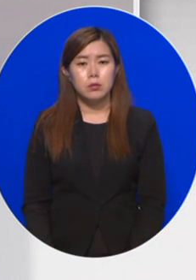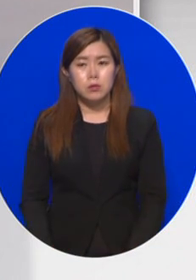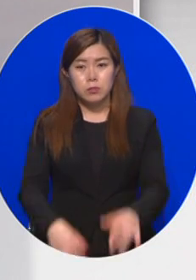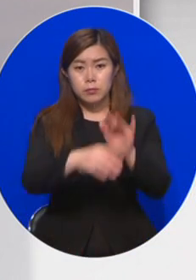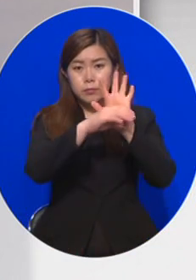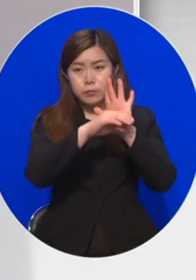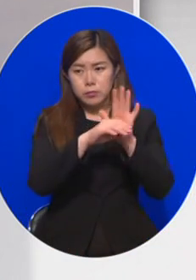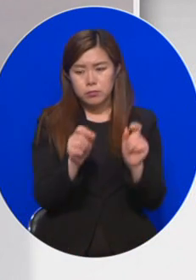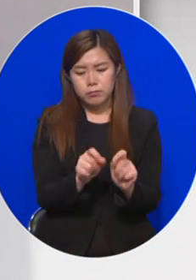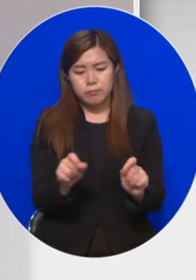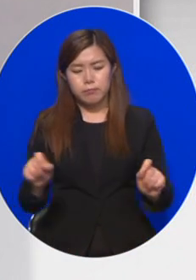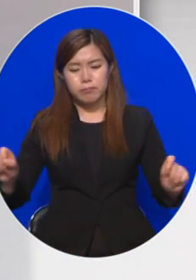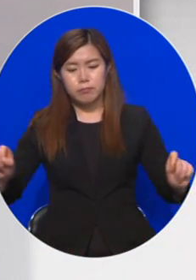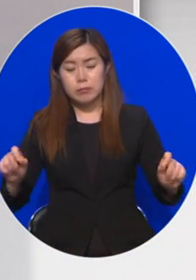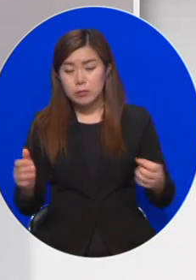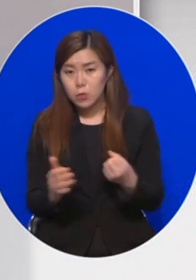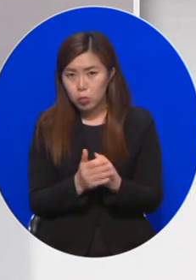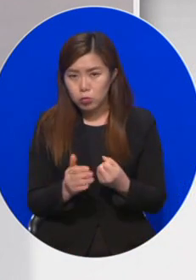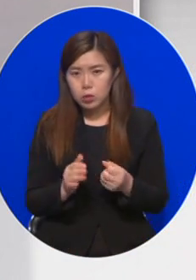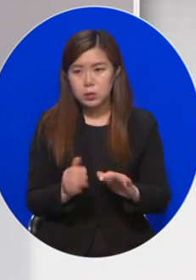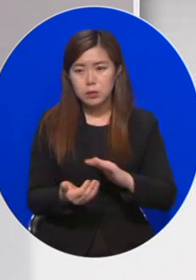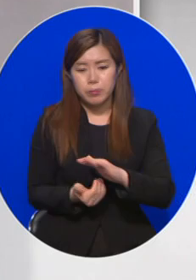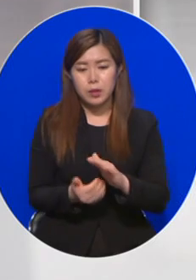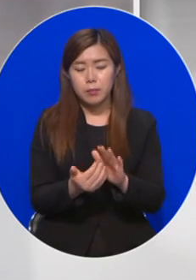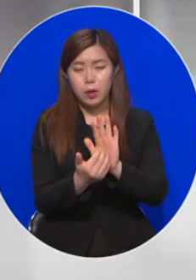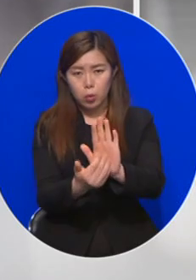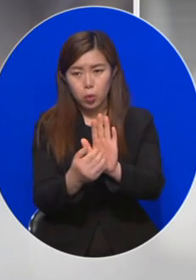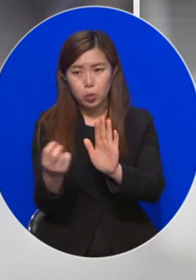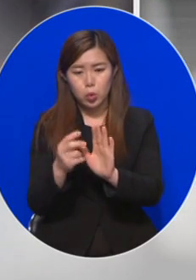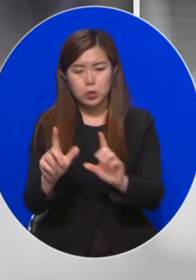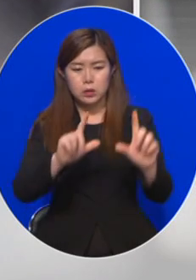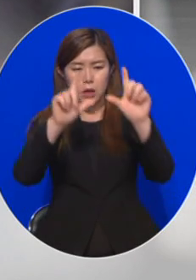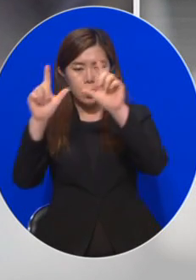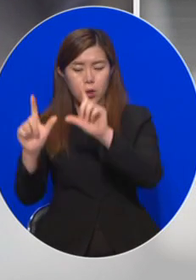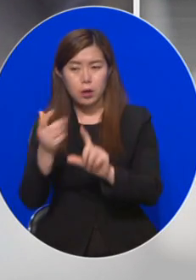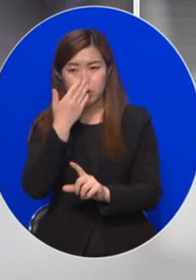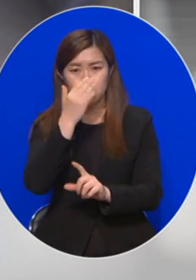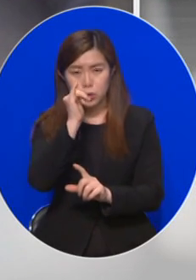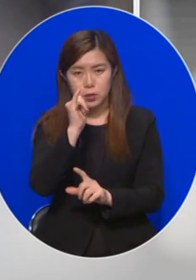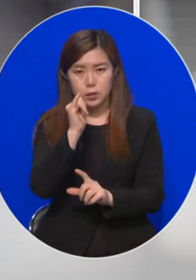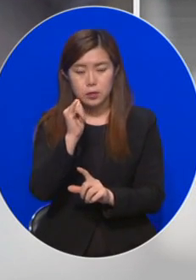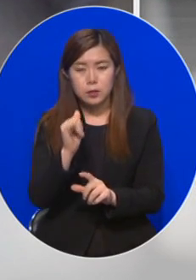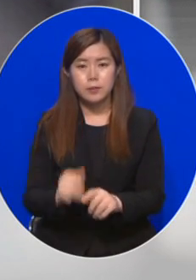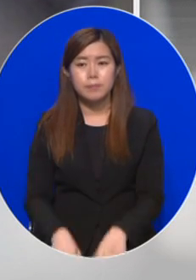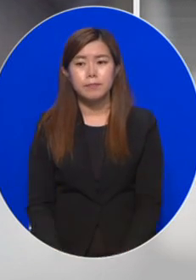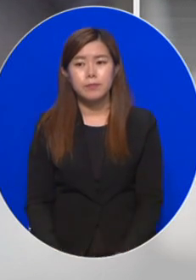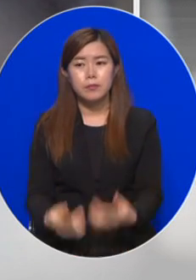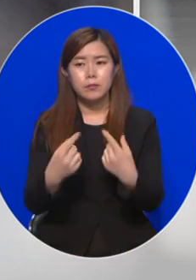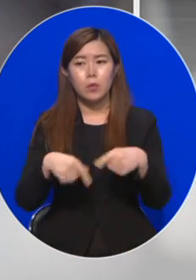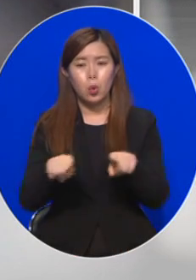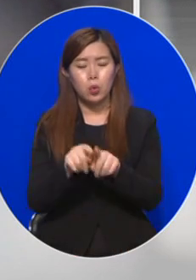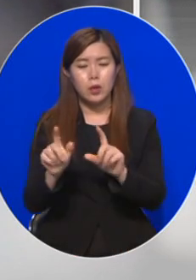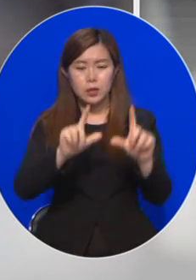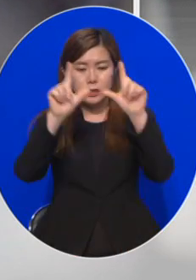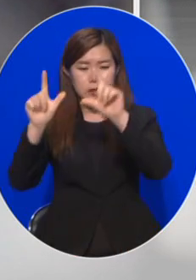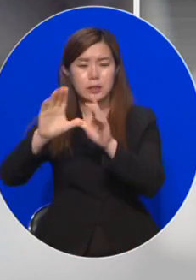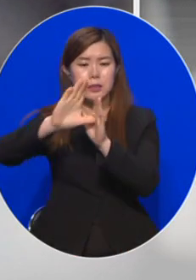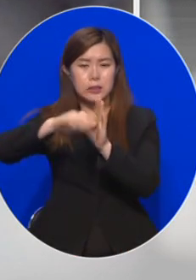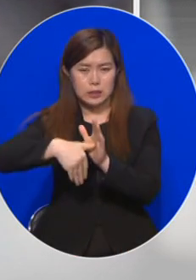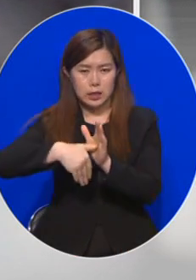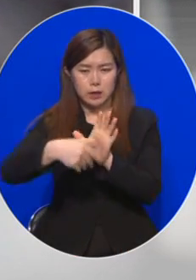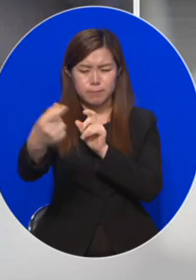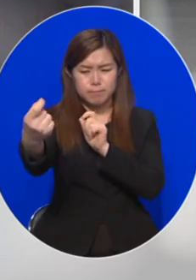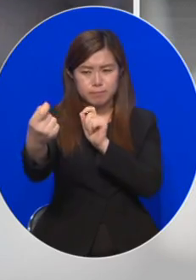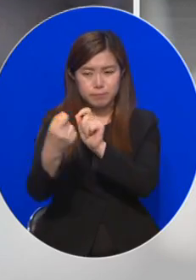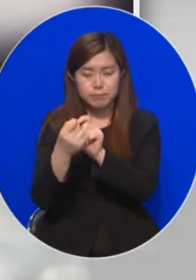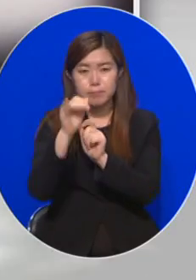코로나19 장기화에 따라서 코로나19를 예방하면서 일상을 살아가는 위드 코로나, 코로나 일상 시대가 성큼